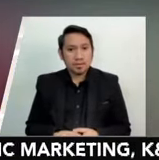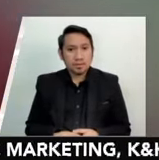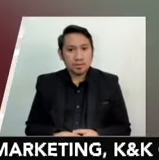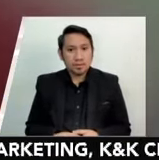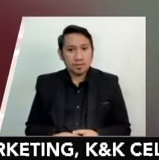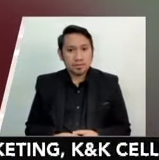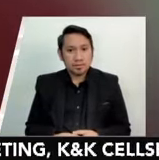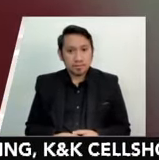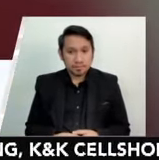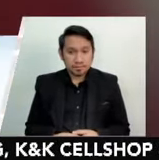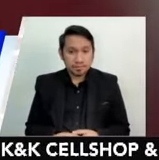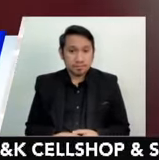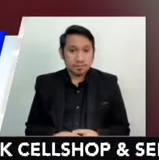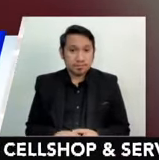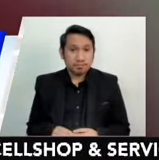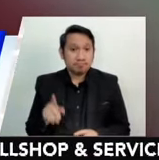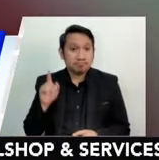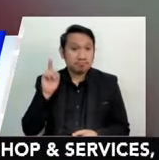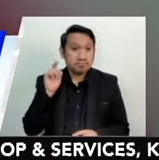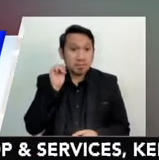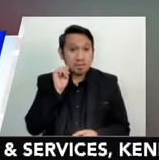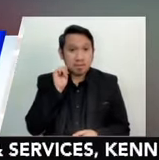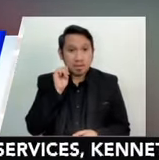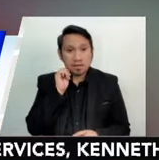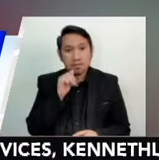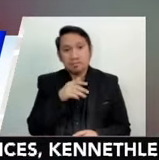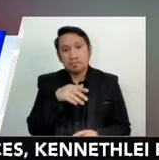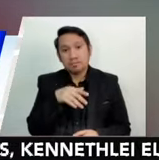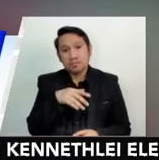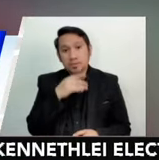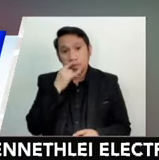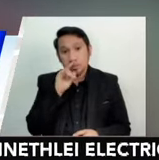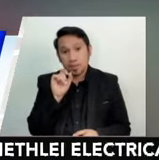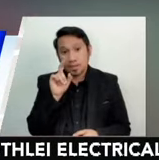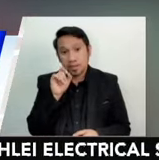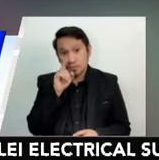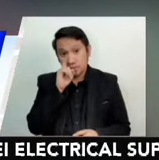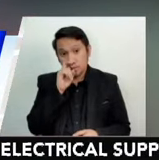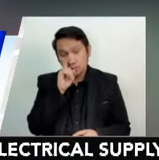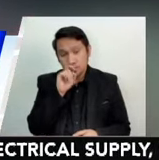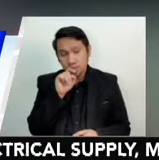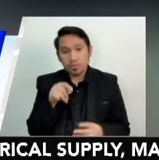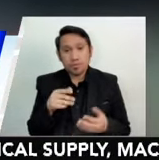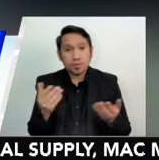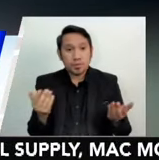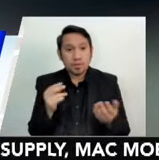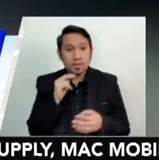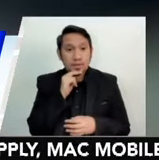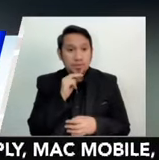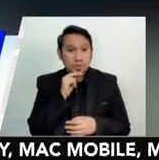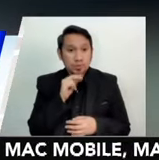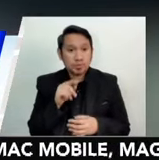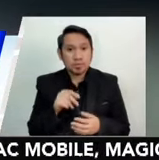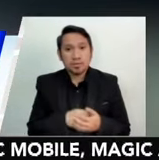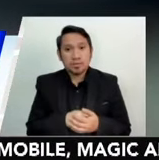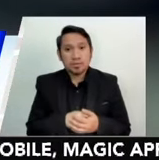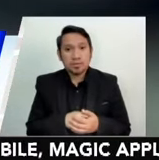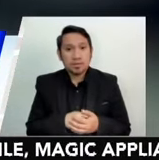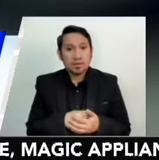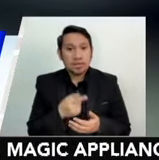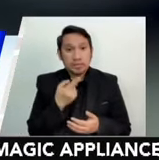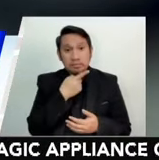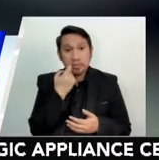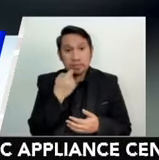Nagpapagaling pa sa ospital ang isang batang babaeng 11 taong gulang sa Talisay, Negros Occidental. Dahil yan sa pananakit